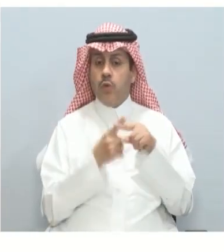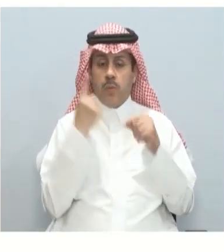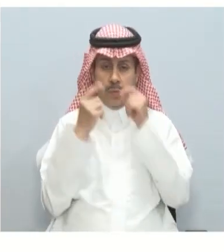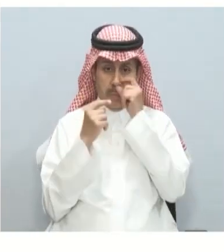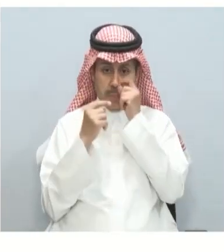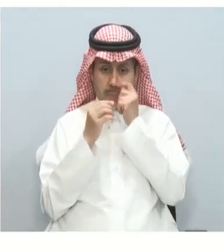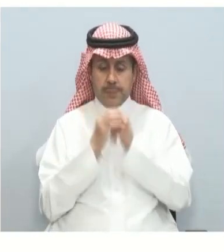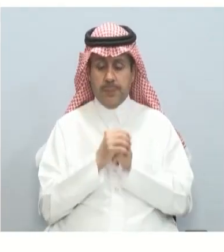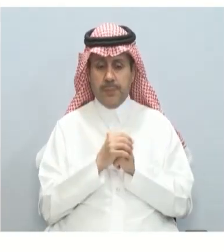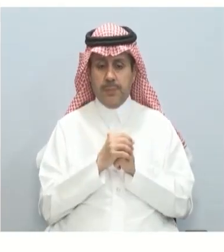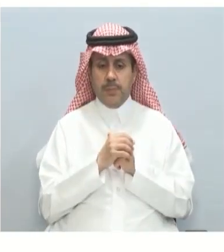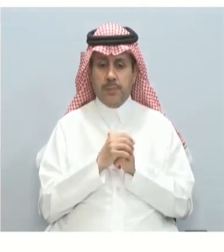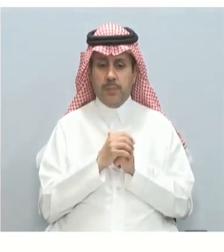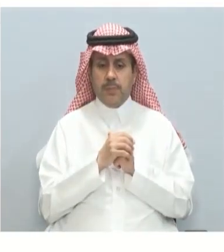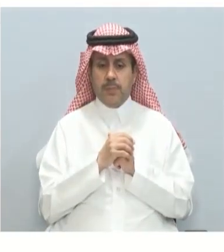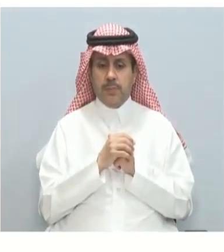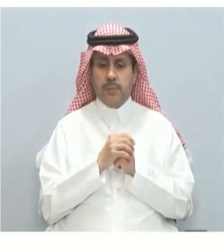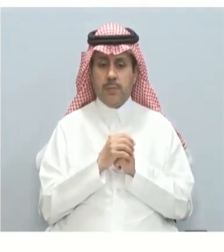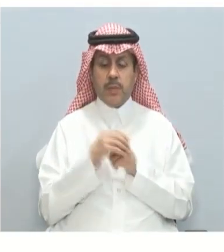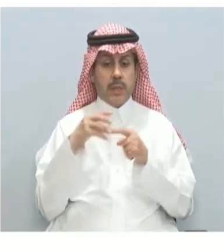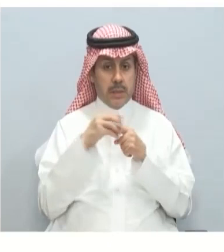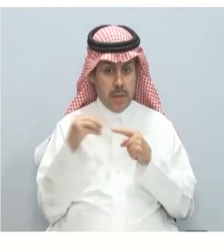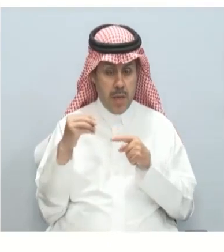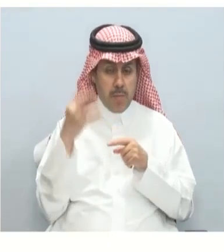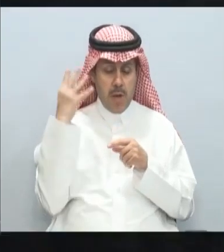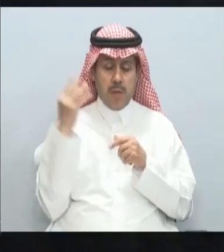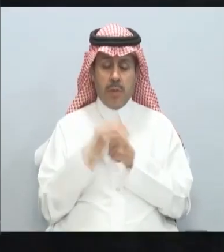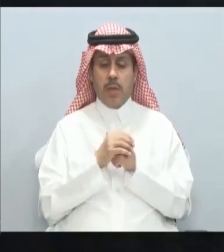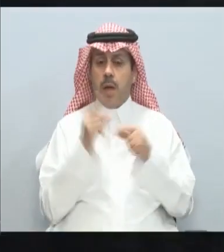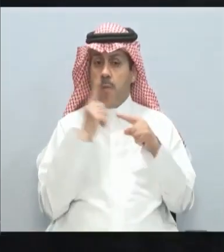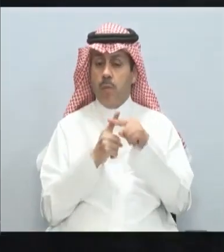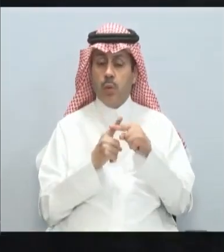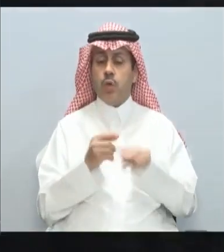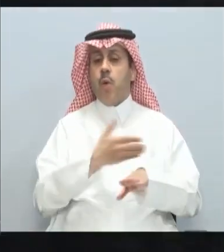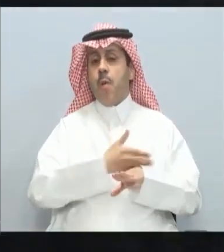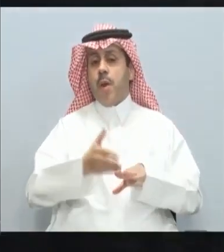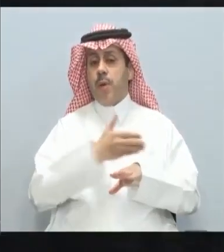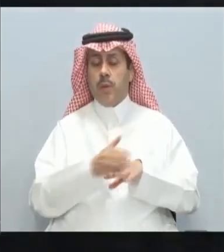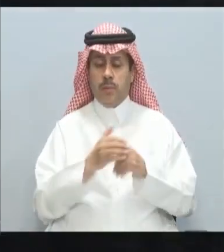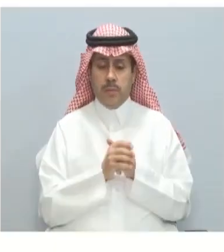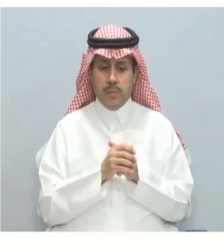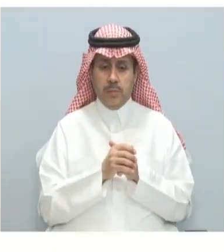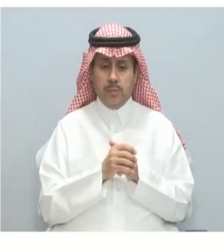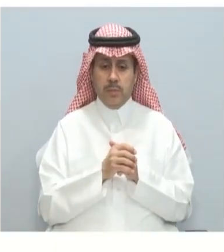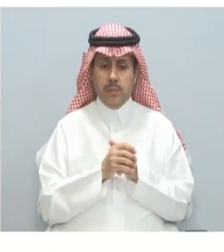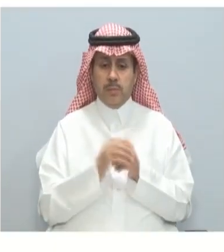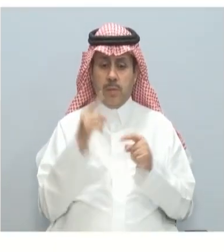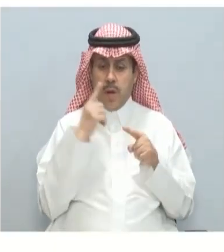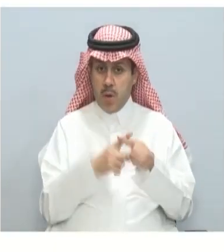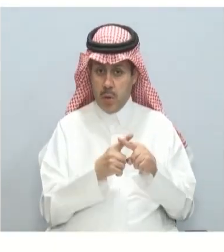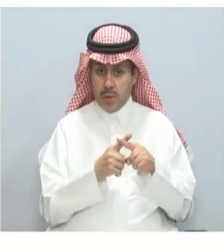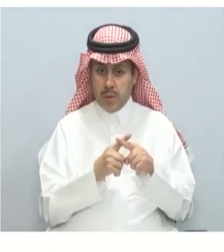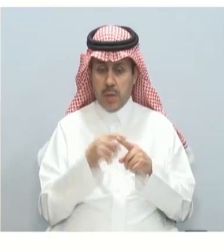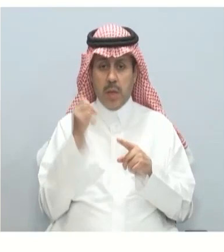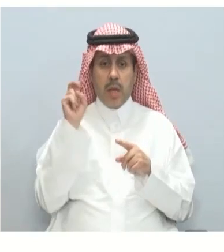الواحد واحد وهكذا فمعناته ان من سالب ارب الى موجب ما لا نهايه اذا عوضنا عن كل عن اكس باحد هذه